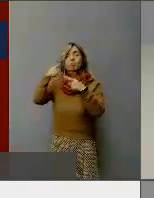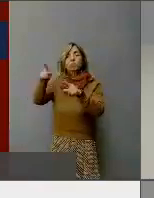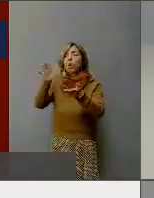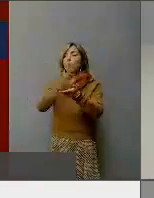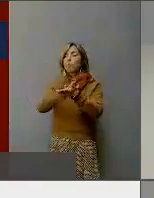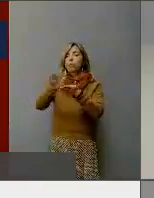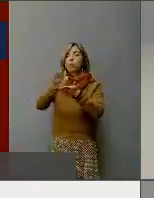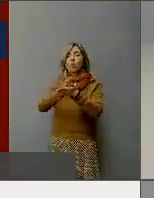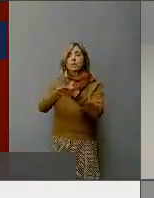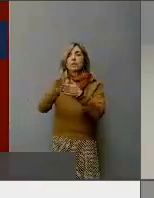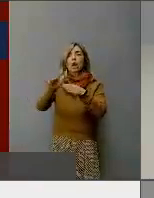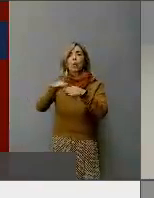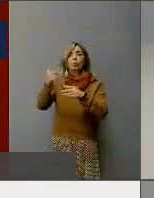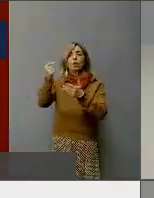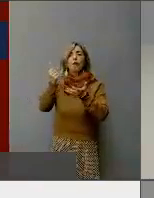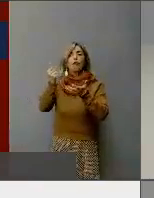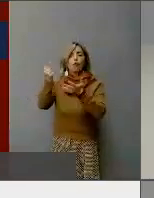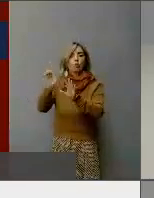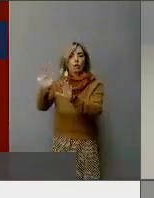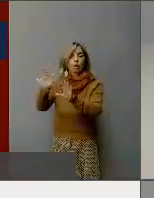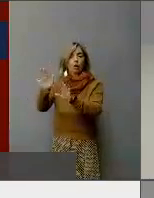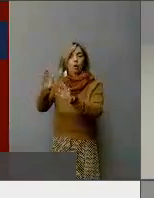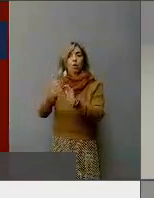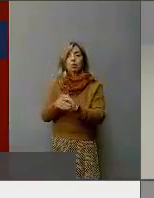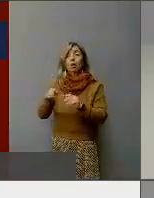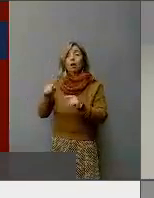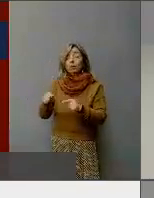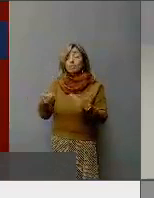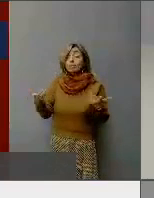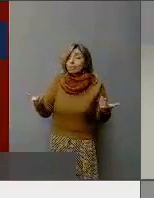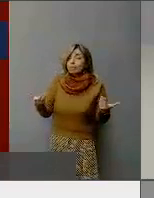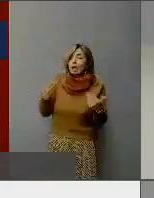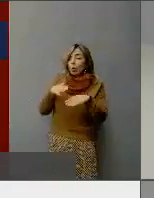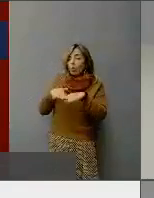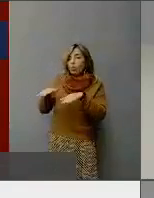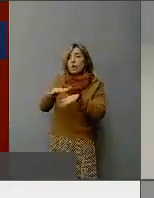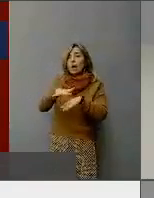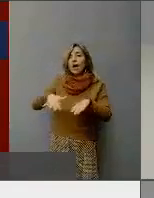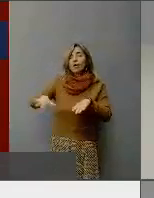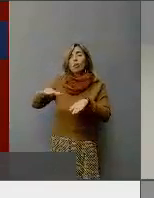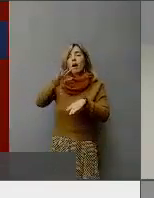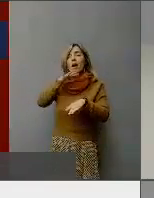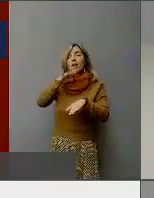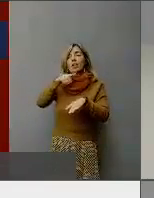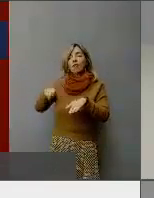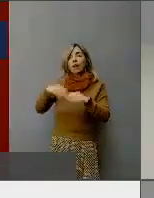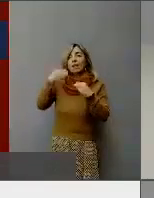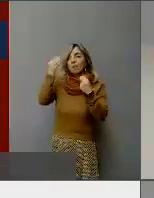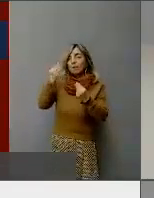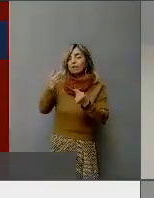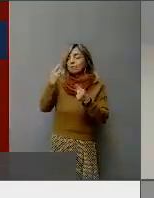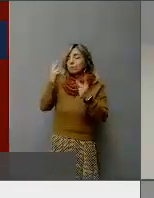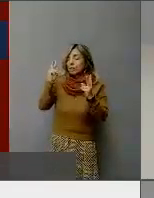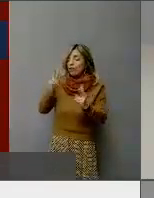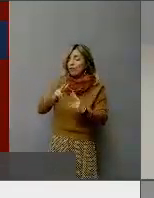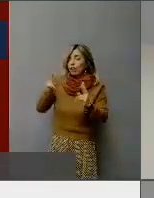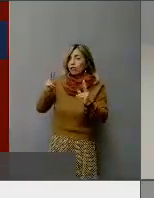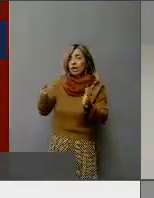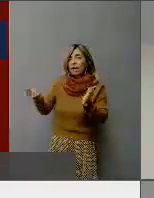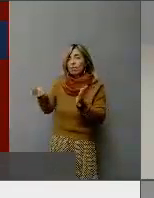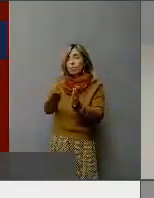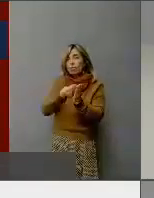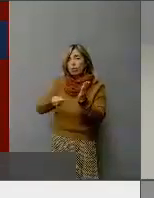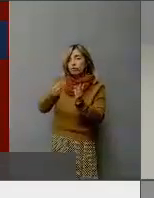per eventuale utilizzo come area verde penso sia necessario un progetto e una verifica della stabilità e con